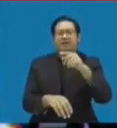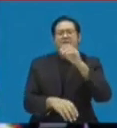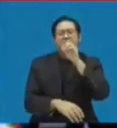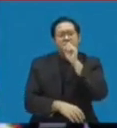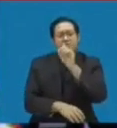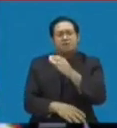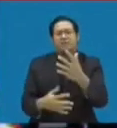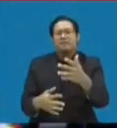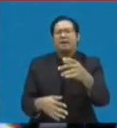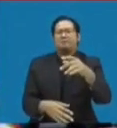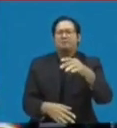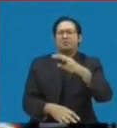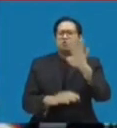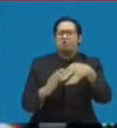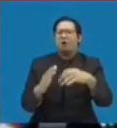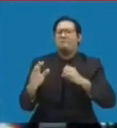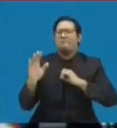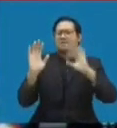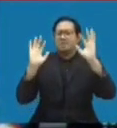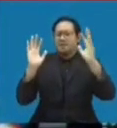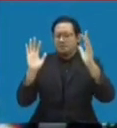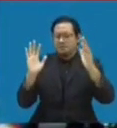semua prestasinya